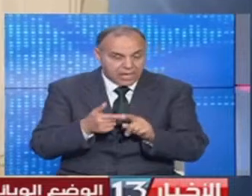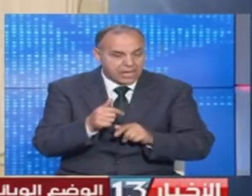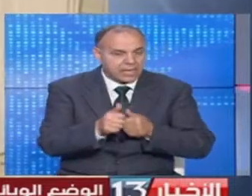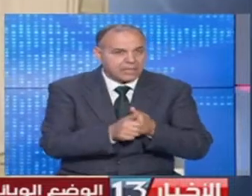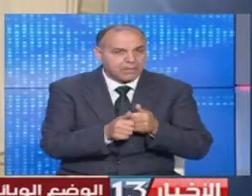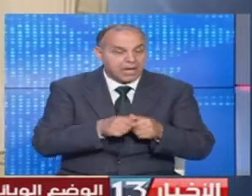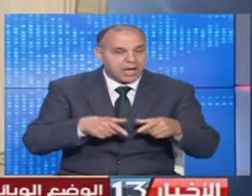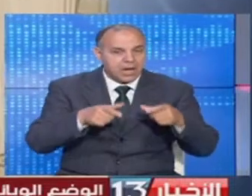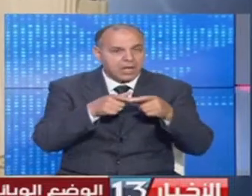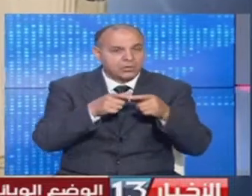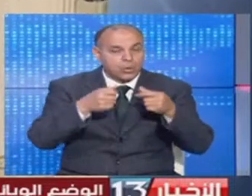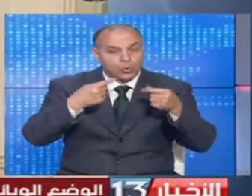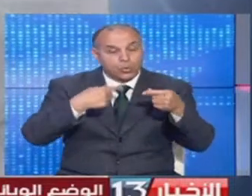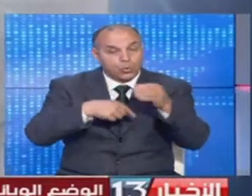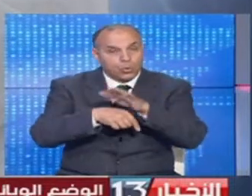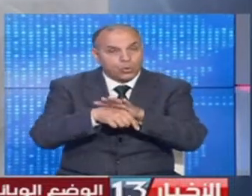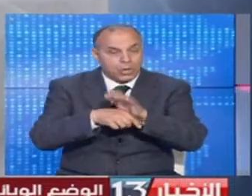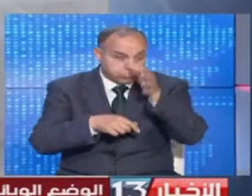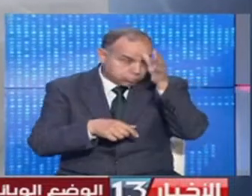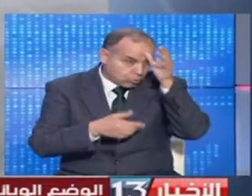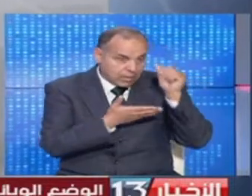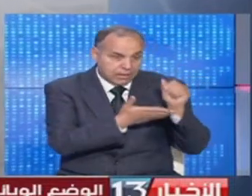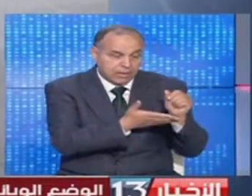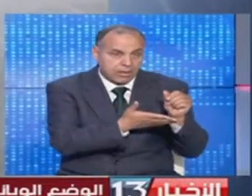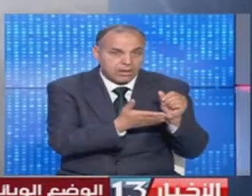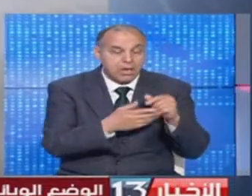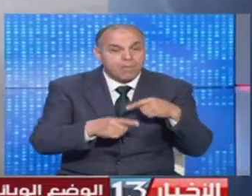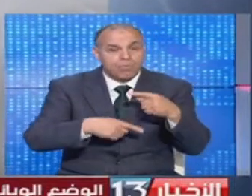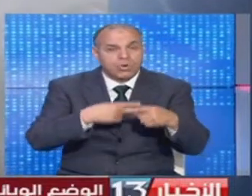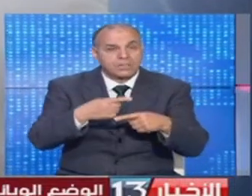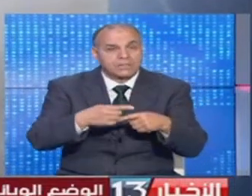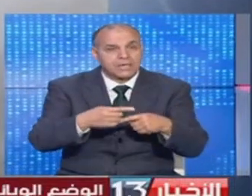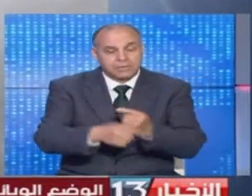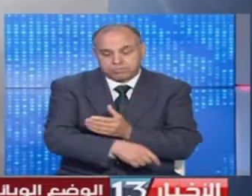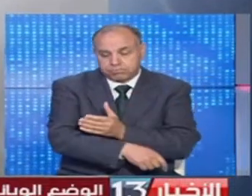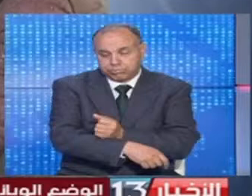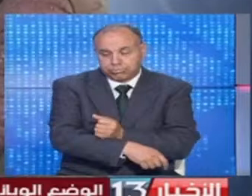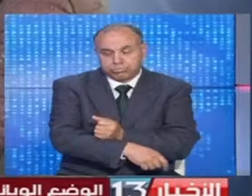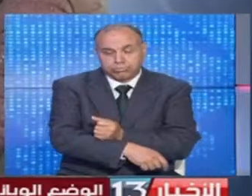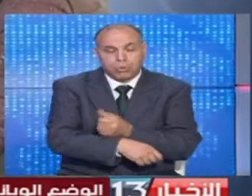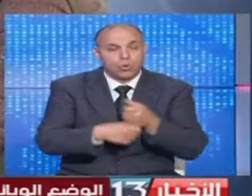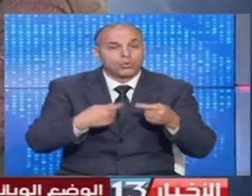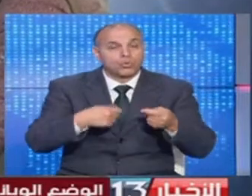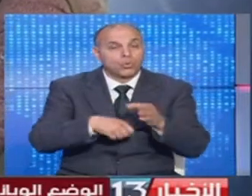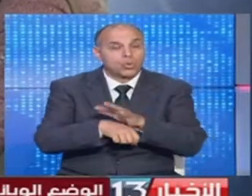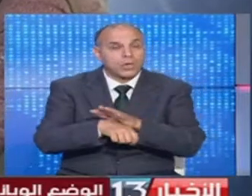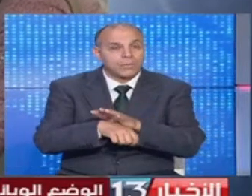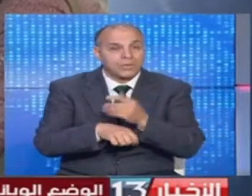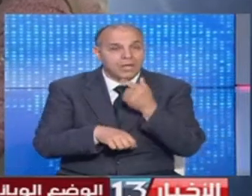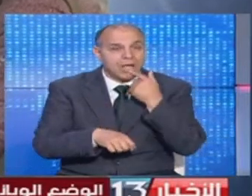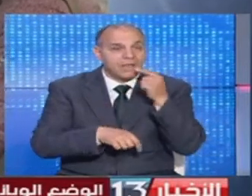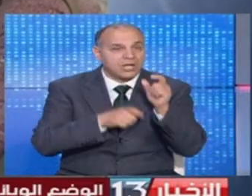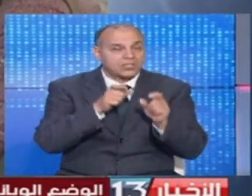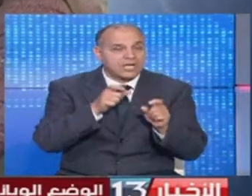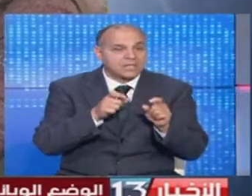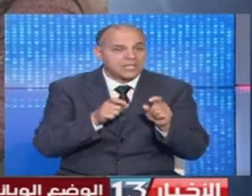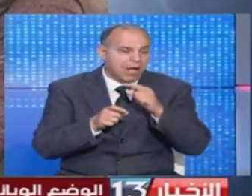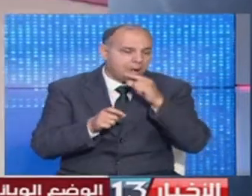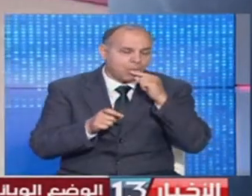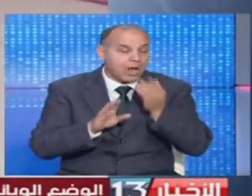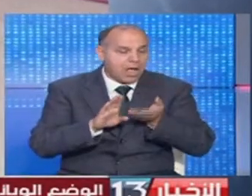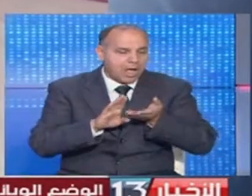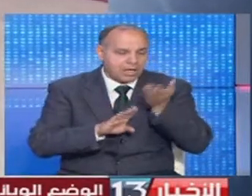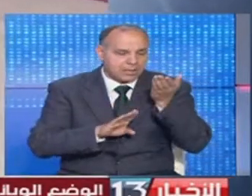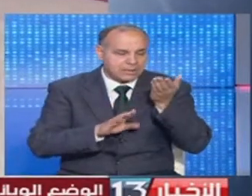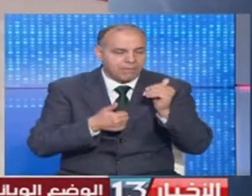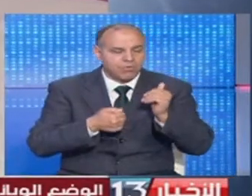للجنه مجابهه قرون العلميه بمواصله استعمال هذا اللقاح المضاد لكونه للاشخاص الذين تجاوزوا